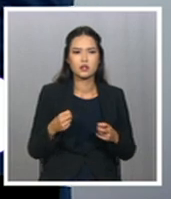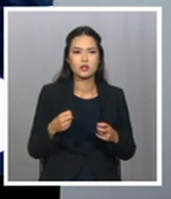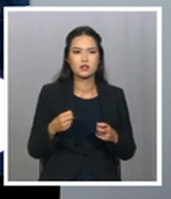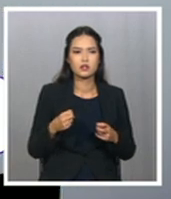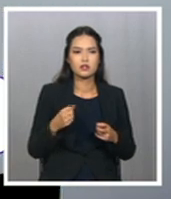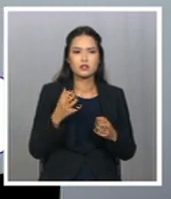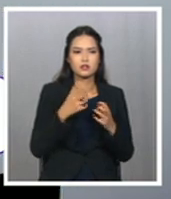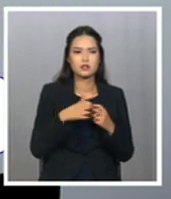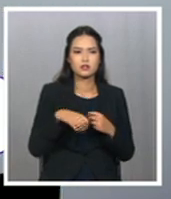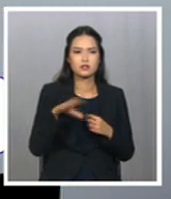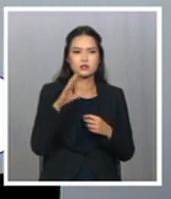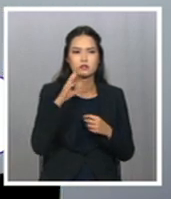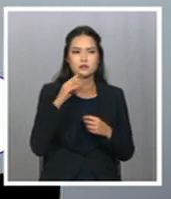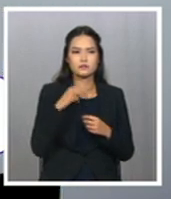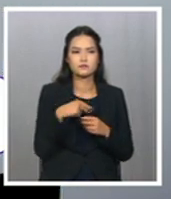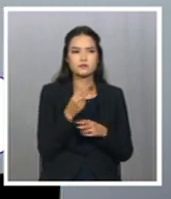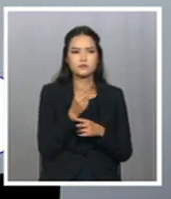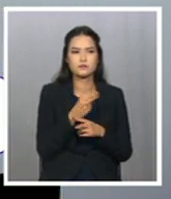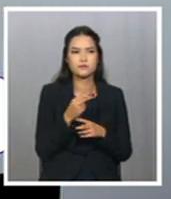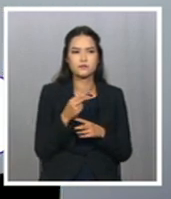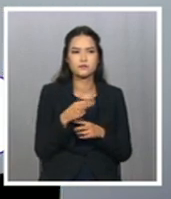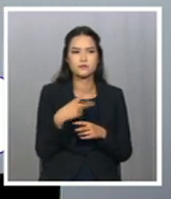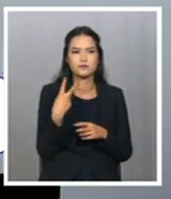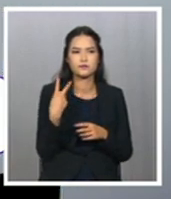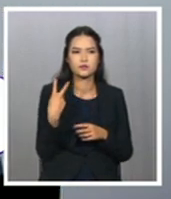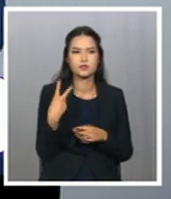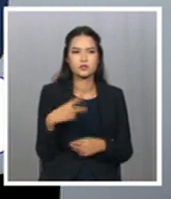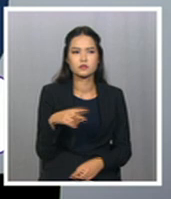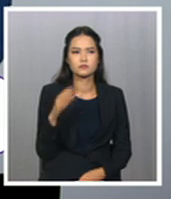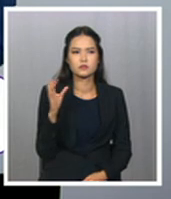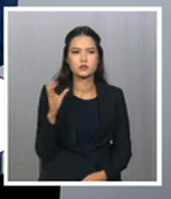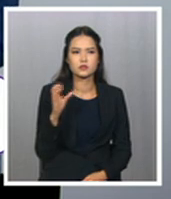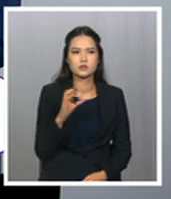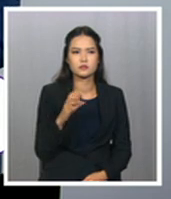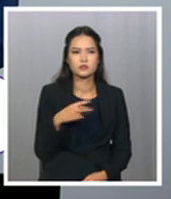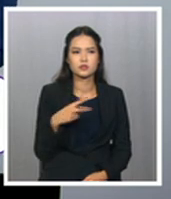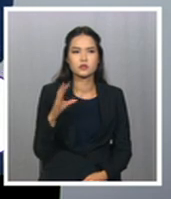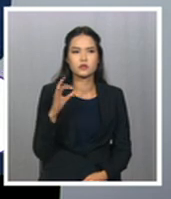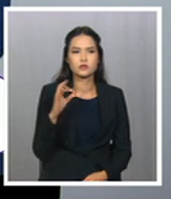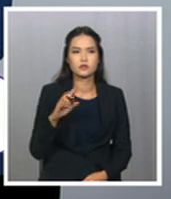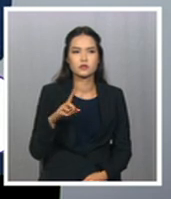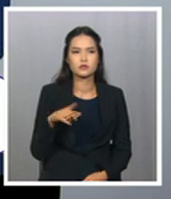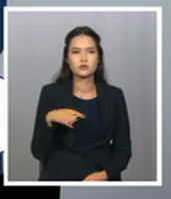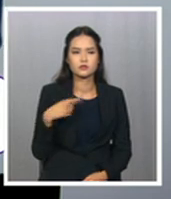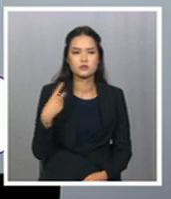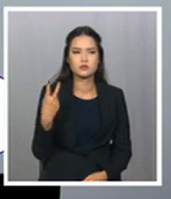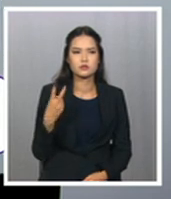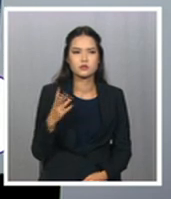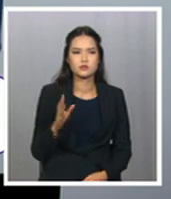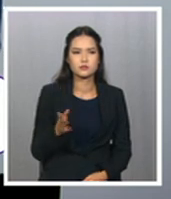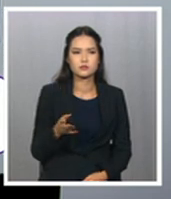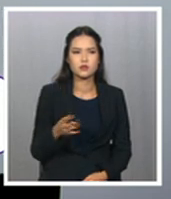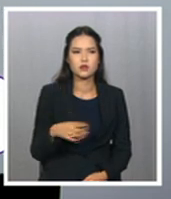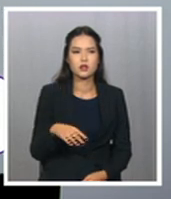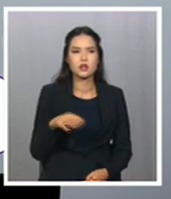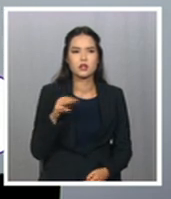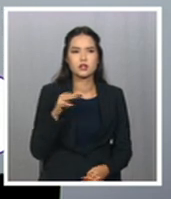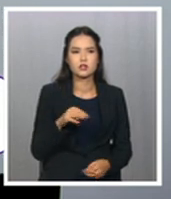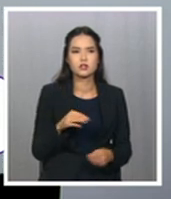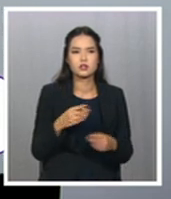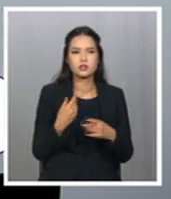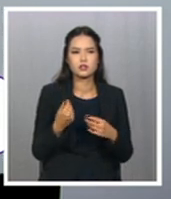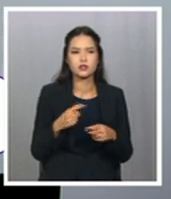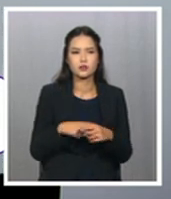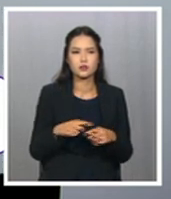аламыз. Амплитуда мәні бізде 20 сантиметрге тең. Оны 0,2 метр түрінде жазамыз. Және де тербеліс периодын анықтай